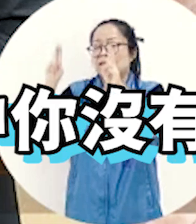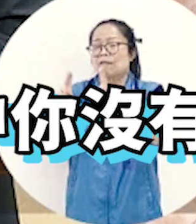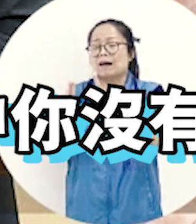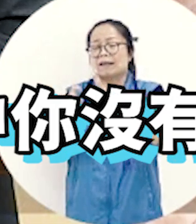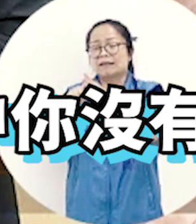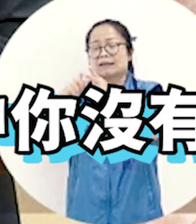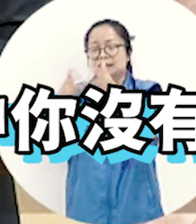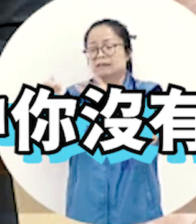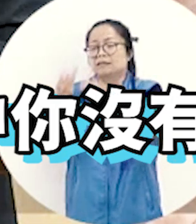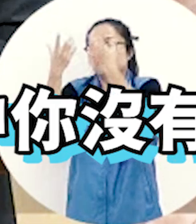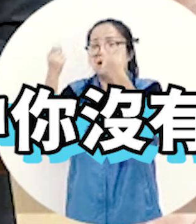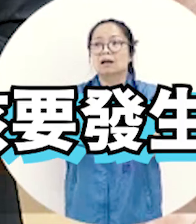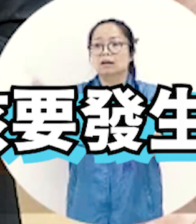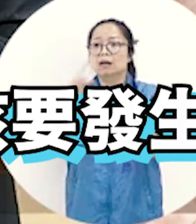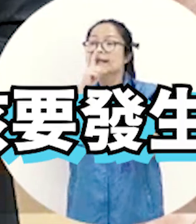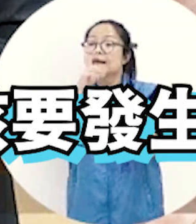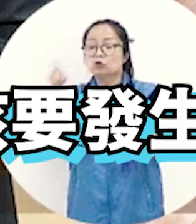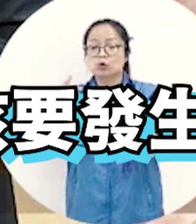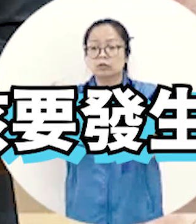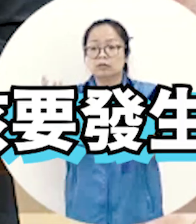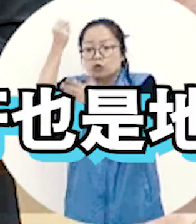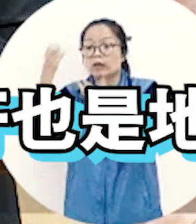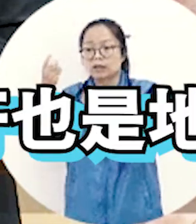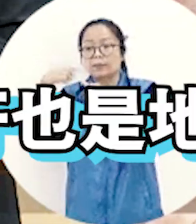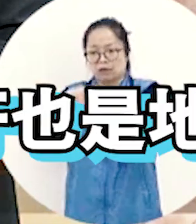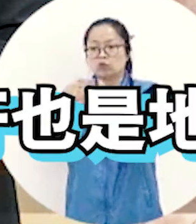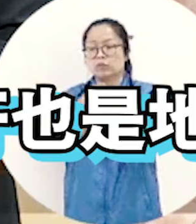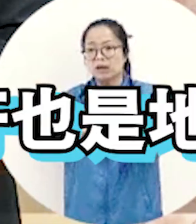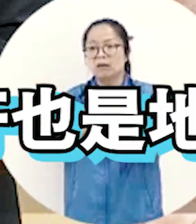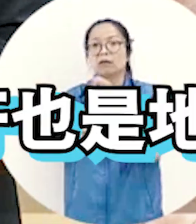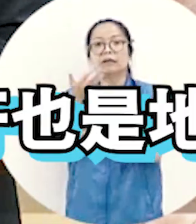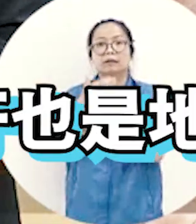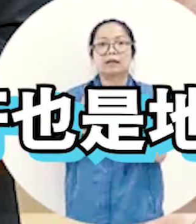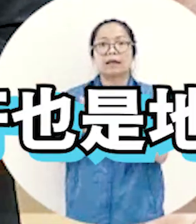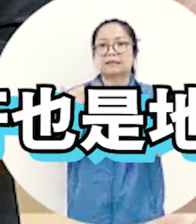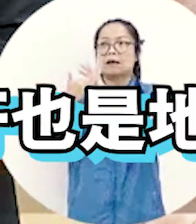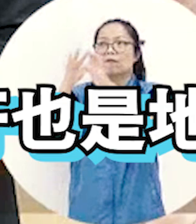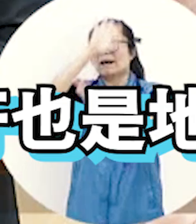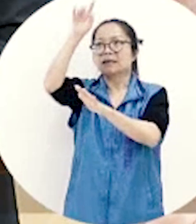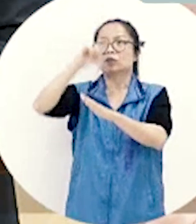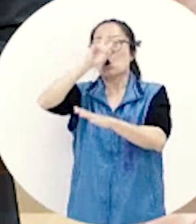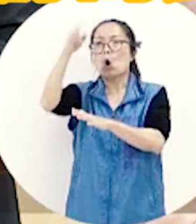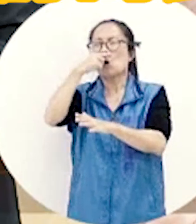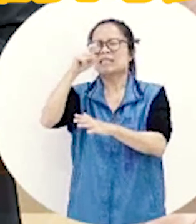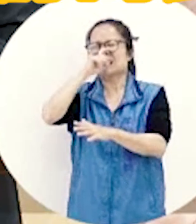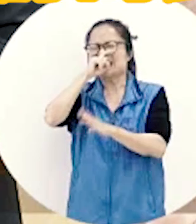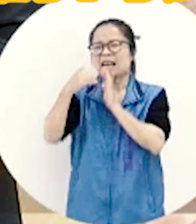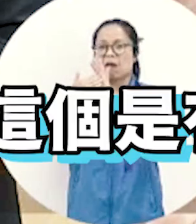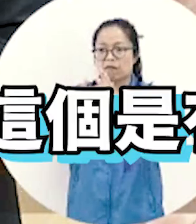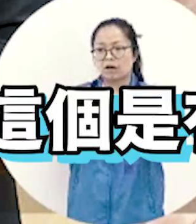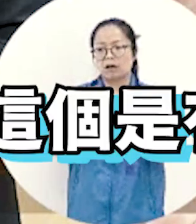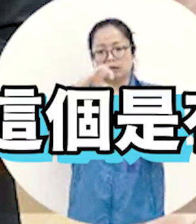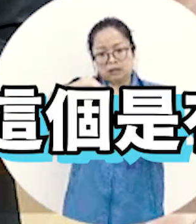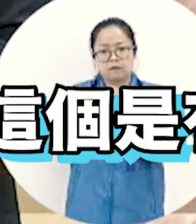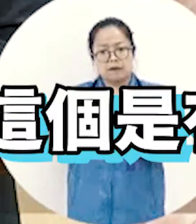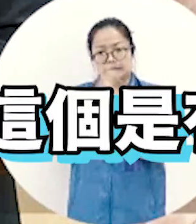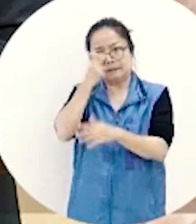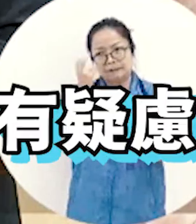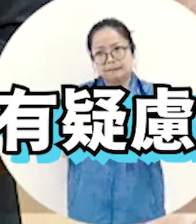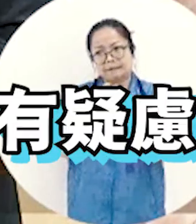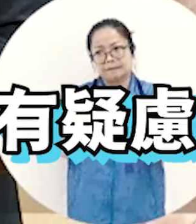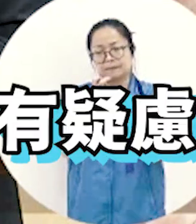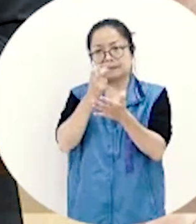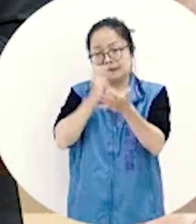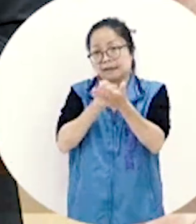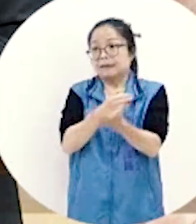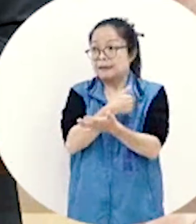有制止空污的权利，你应该要发声明许可。但是防治空污也是地方自治事项啊，它也是定的比较严啊，所以这个是有疑虑，